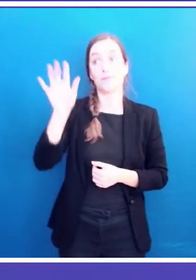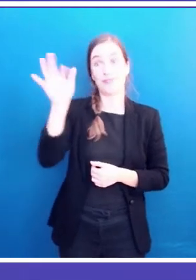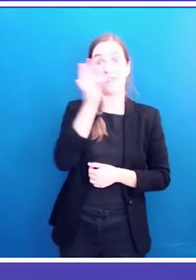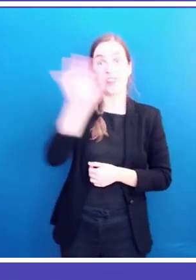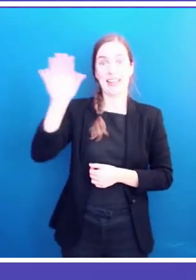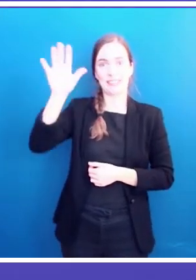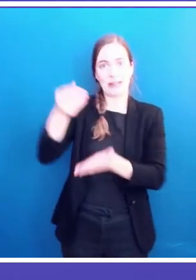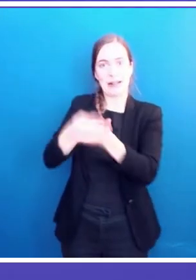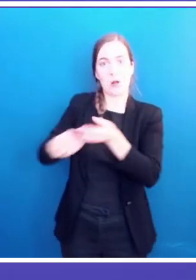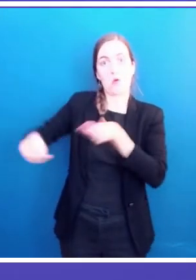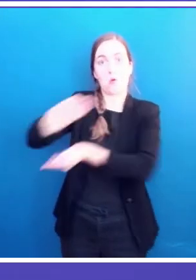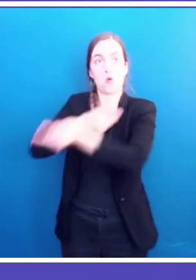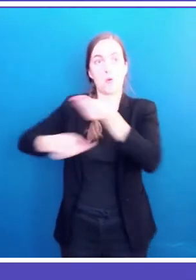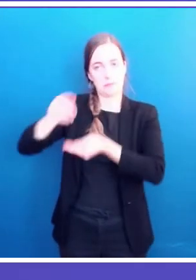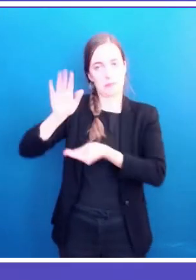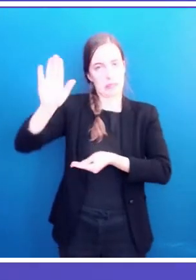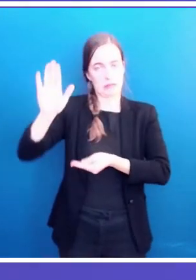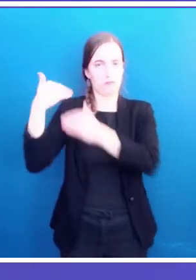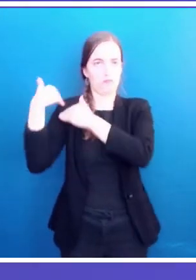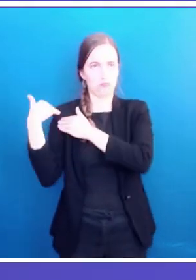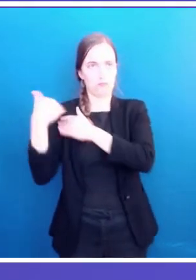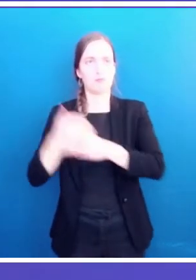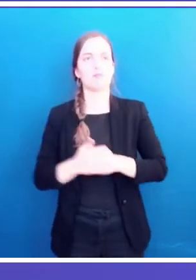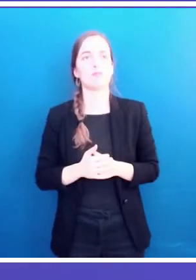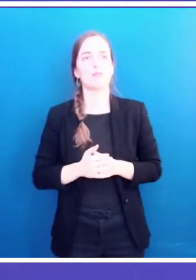في إسبانيا حول دراسات